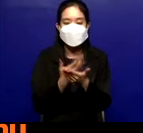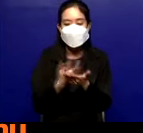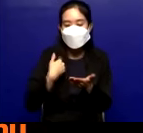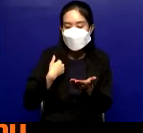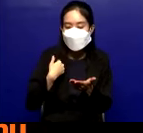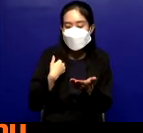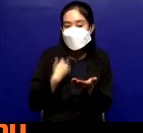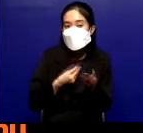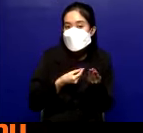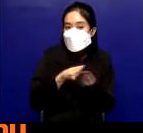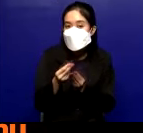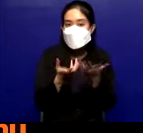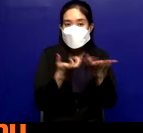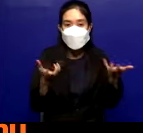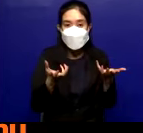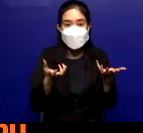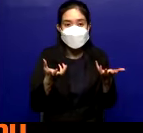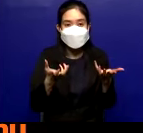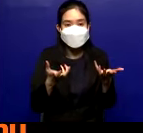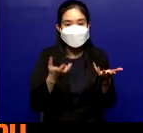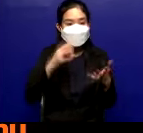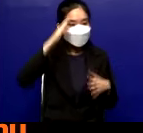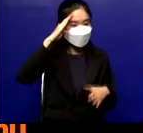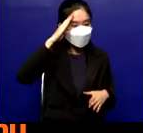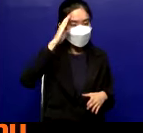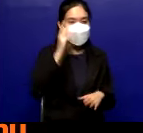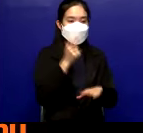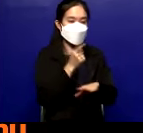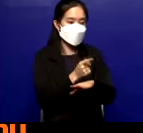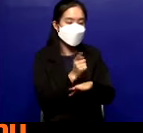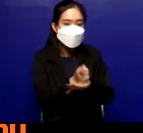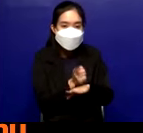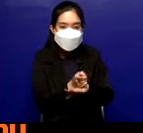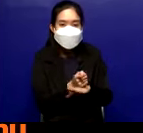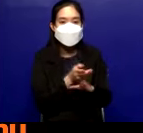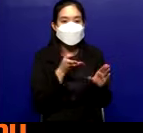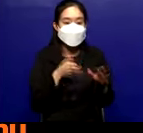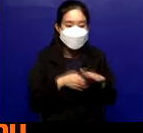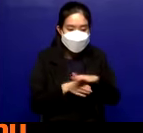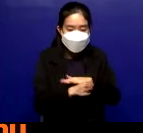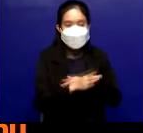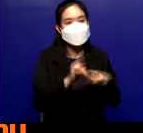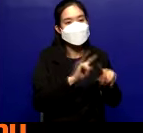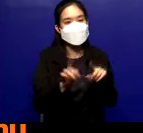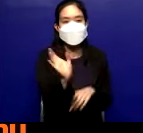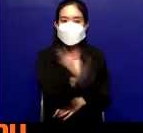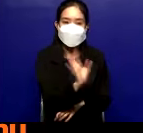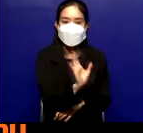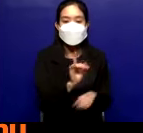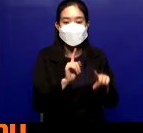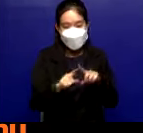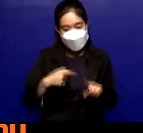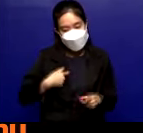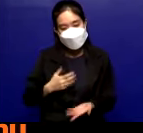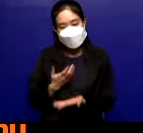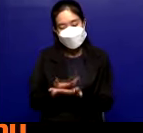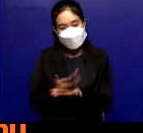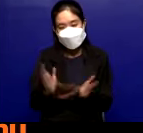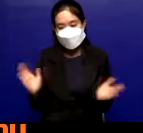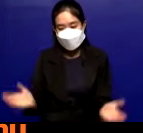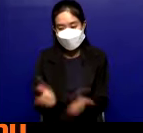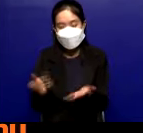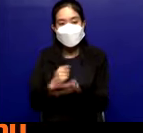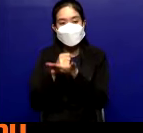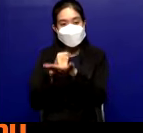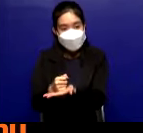มาเป็นการลงทุนกับมนุษย์ได้แล้วค่ะขอสไลด์สุดท้ายด้วยเช่นหากตอนนี้เราลงทุนกับเด็กและ